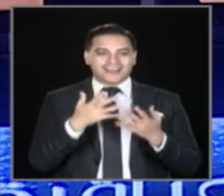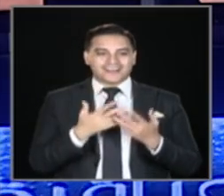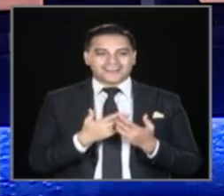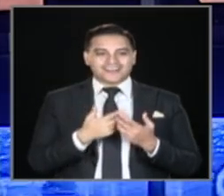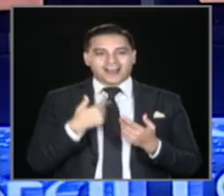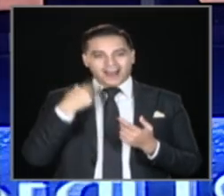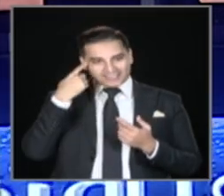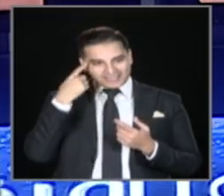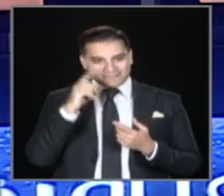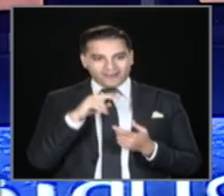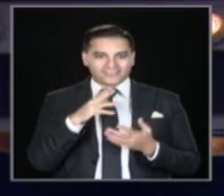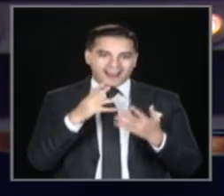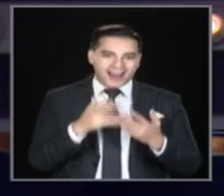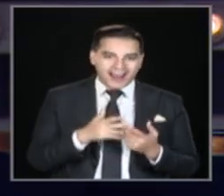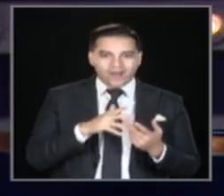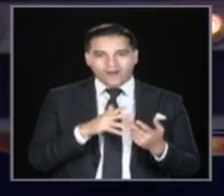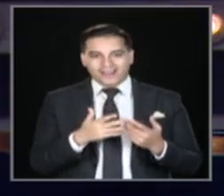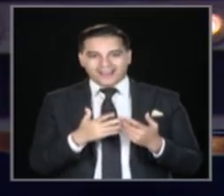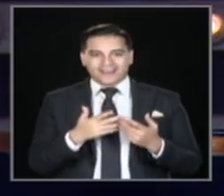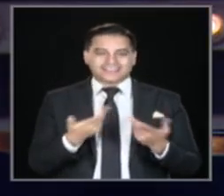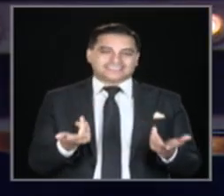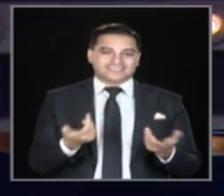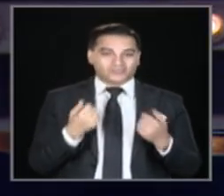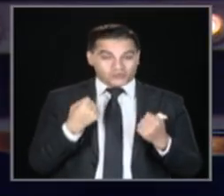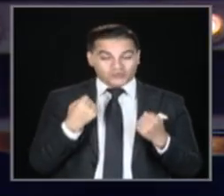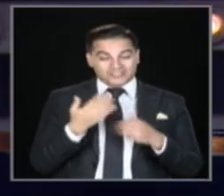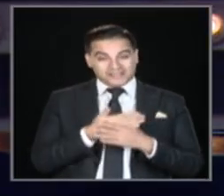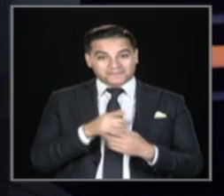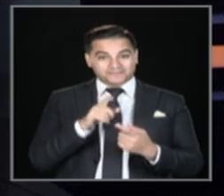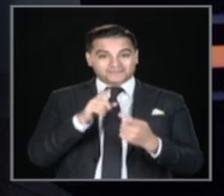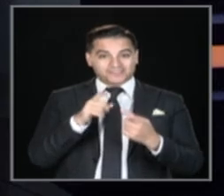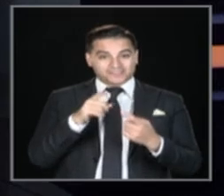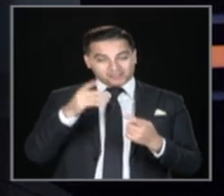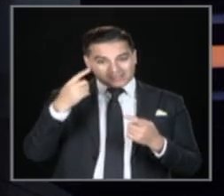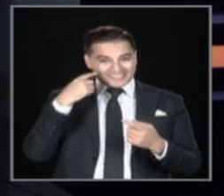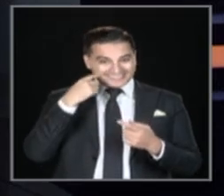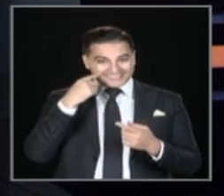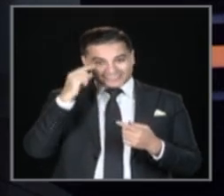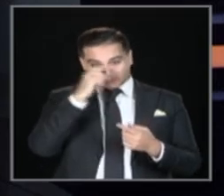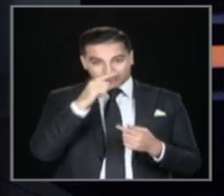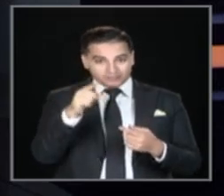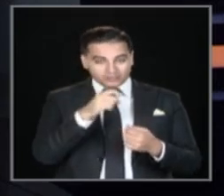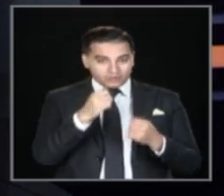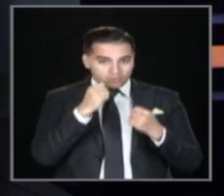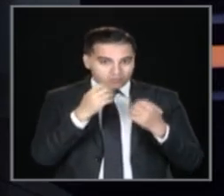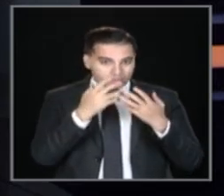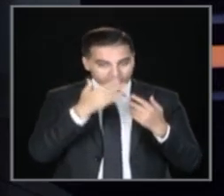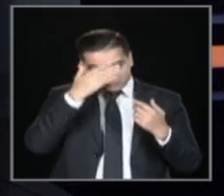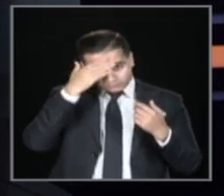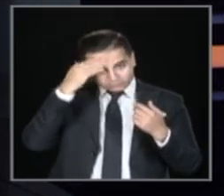بصراحه كنت متردد احلها ولا لا اساسا ماقدرش الومك يعني انا لو قاعد معاهم ماضحكش عليك مش هحاول حد برافو عليك يا